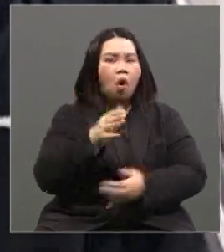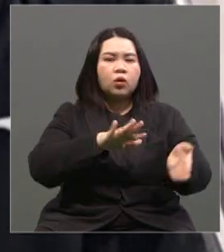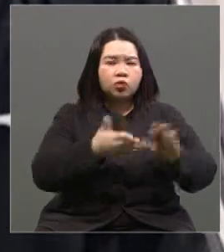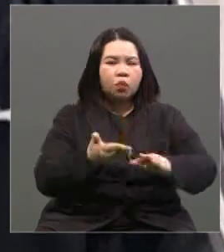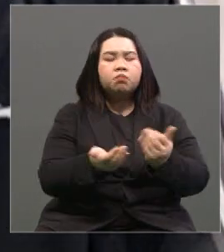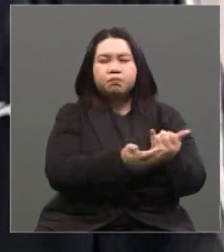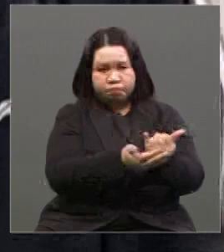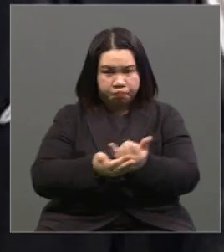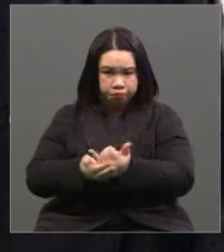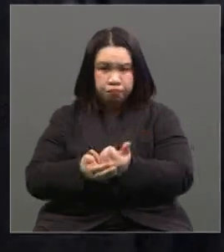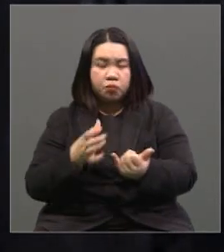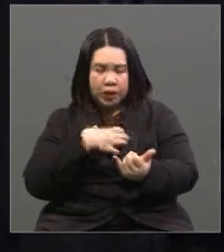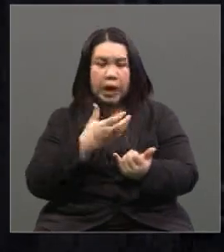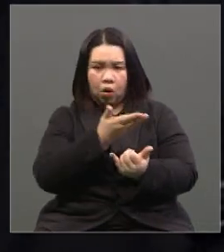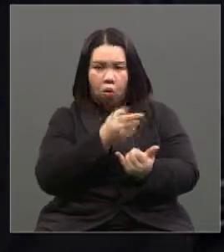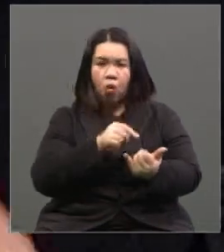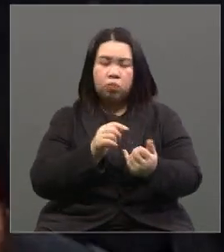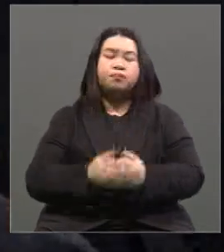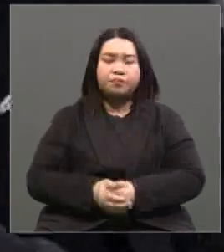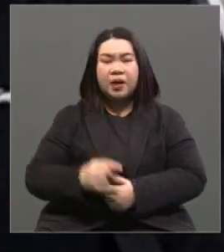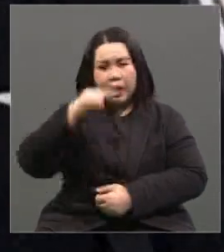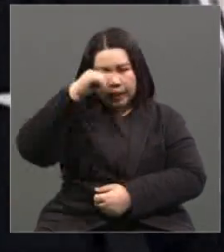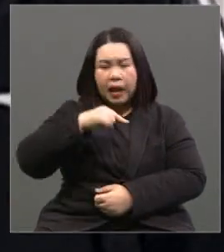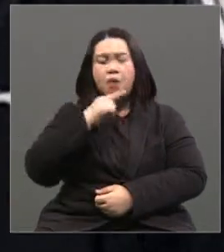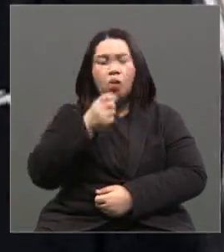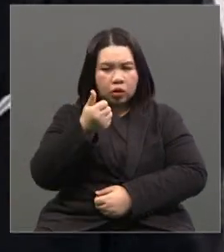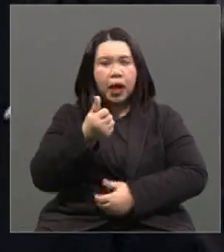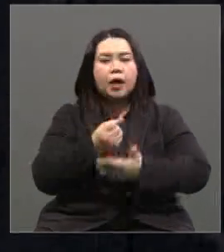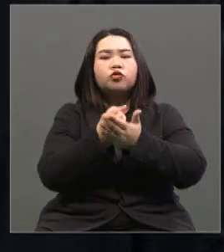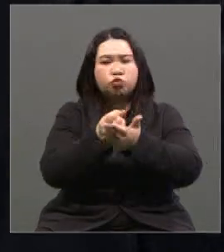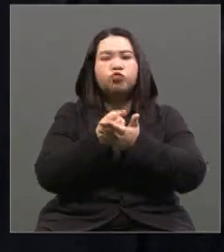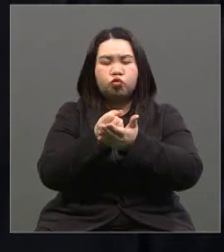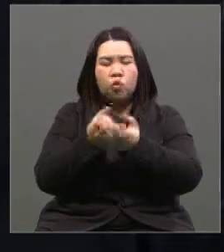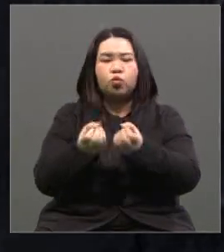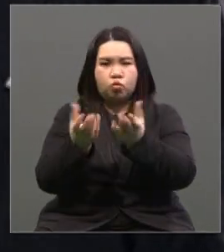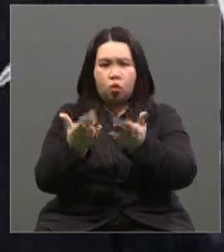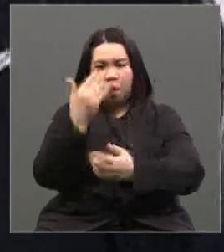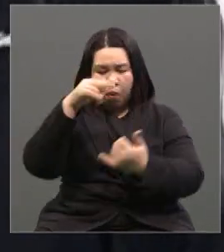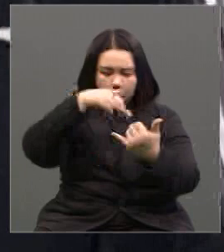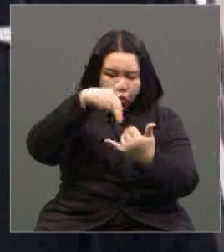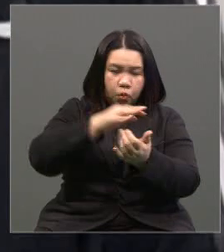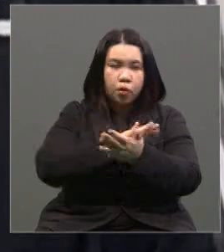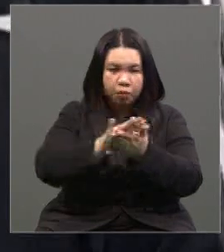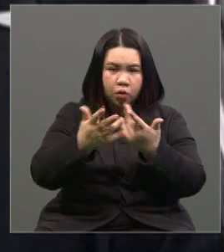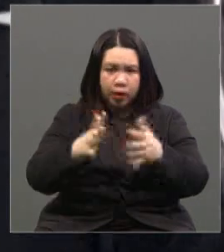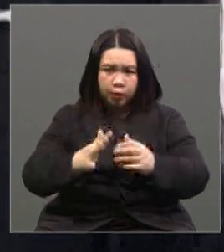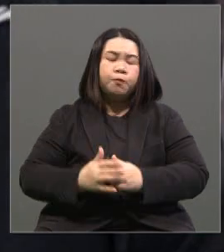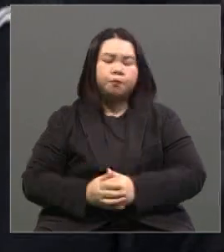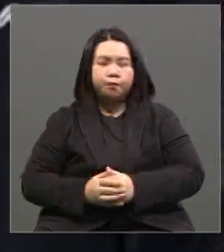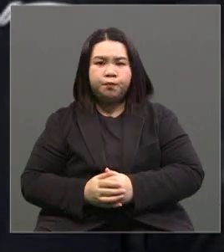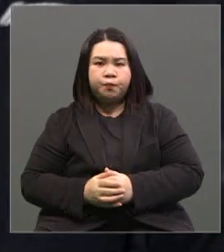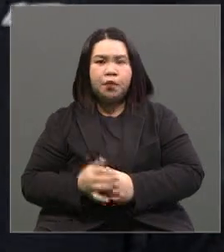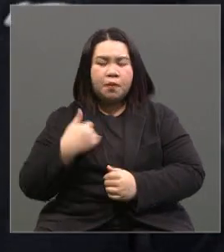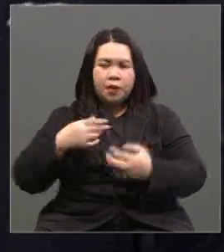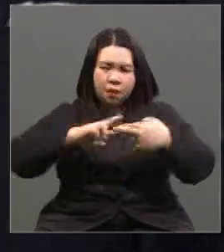เธอกับทางนิติเวชโรงพยาบาลตำรวจซึ่งทางการไทยก็จะอำนวยความสะดวกส่งร่างให้นะครับเพราะว่าชันสูตรศพเรียบร้อยแล้วรวมถึงไปเก็บ